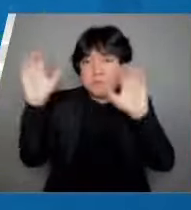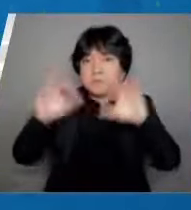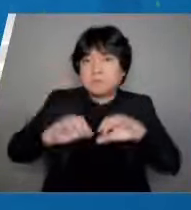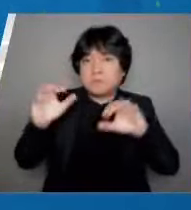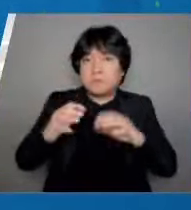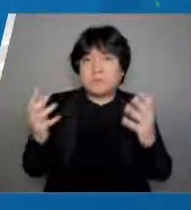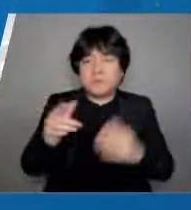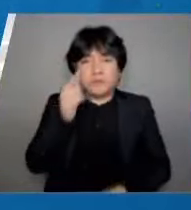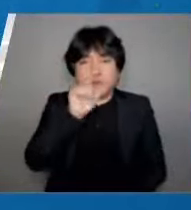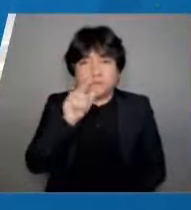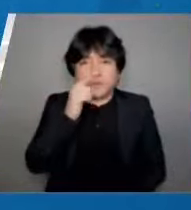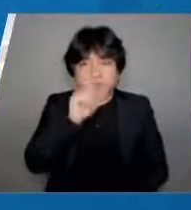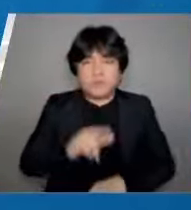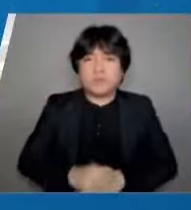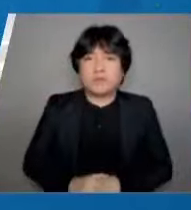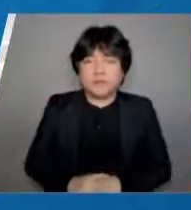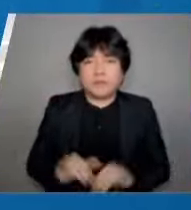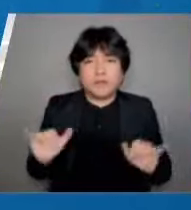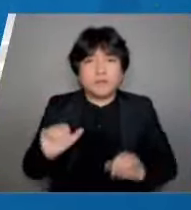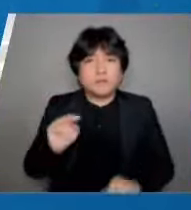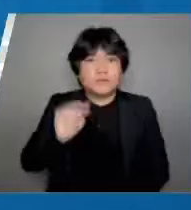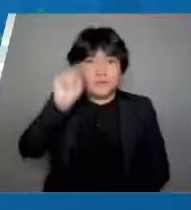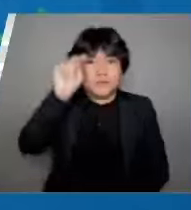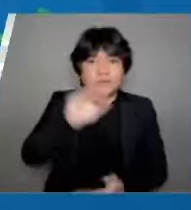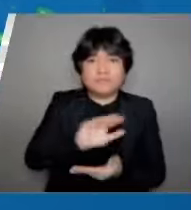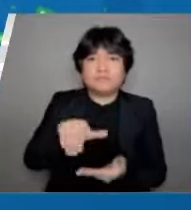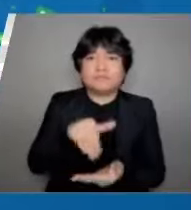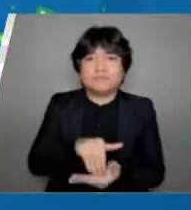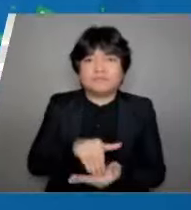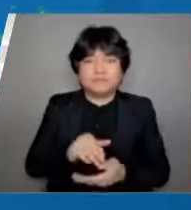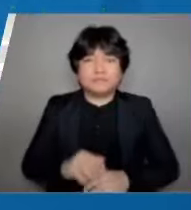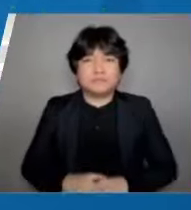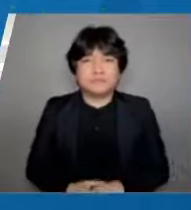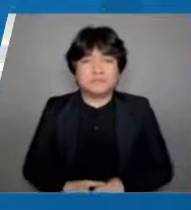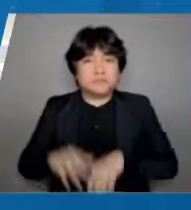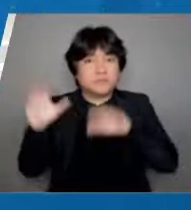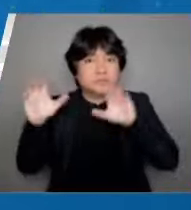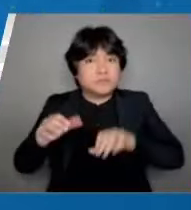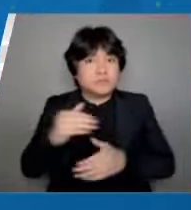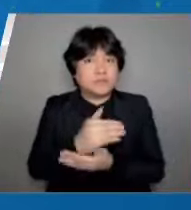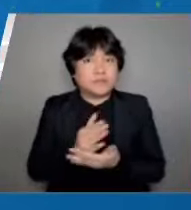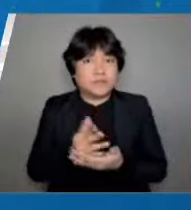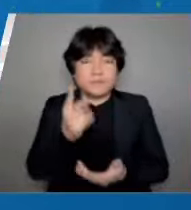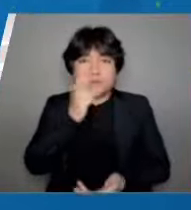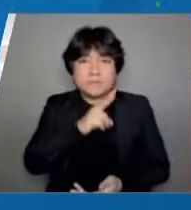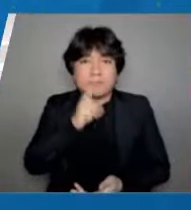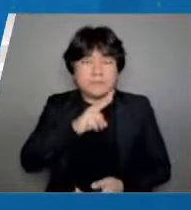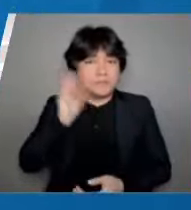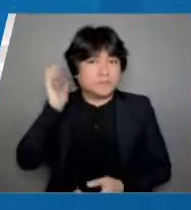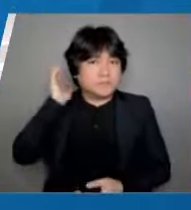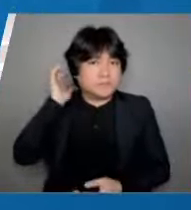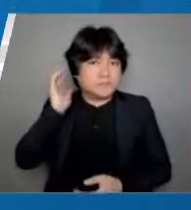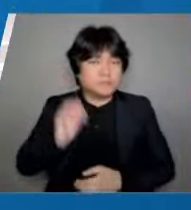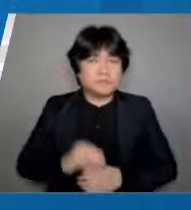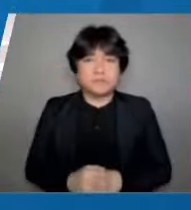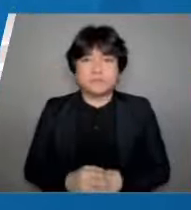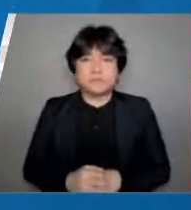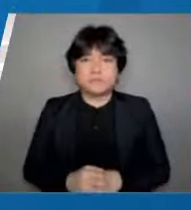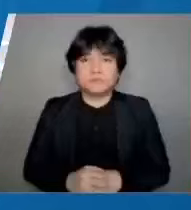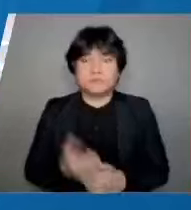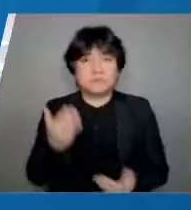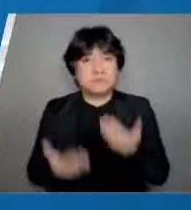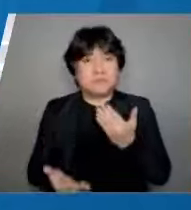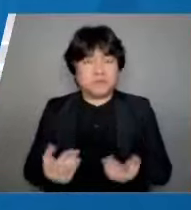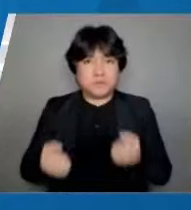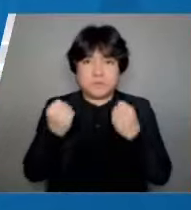Luzon, lalo sa northern at central portions. May pag-ulan din sa ilang bahagi ng Visayas at Mindanao. Posible pa rin ang malalakas na